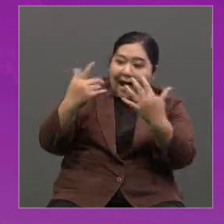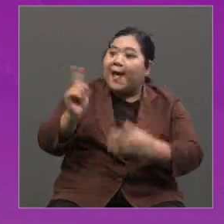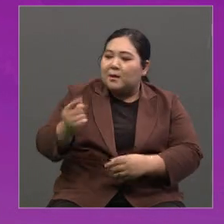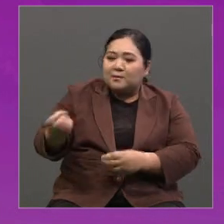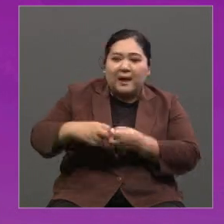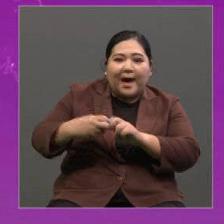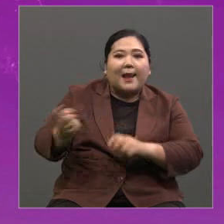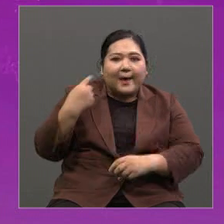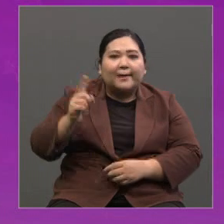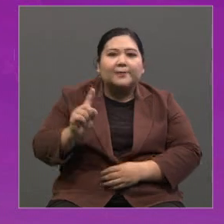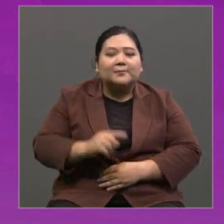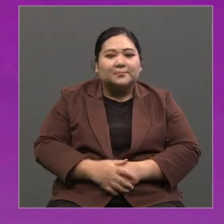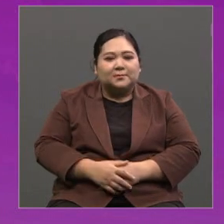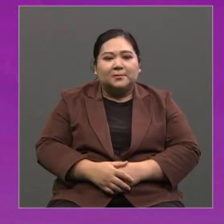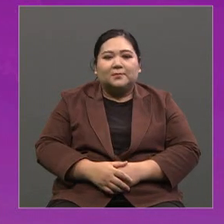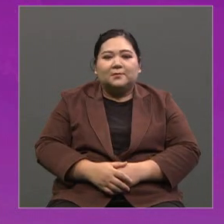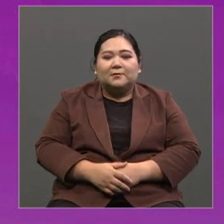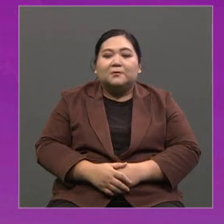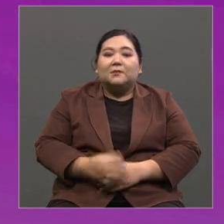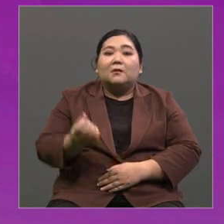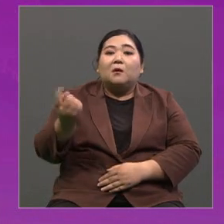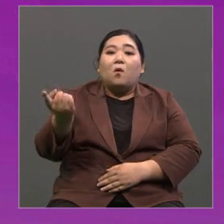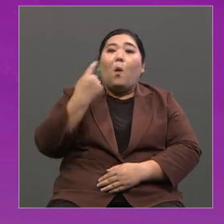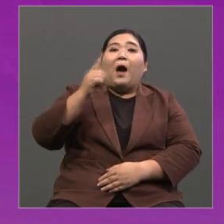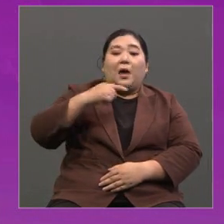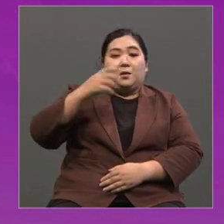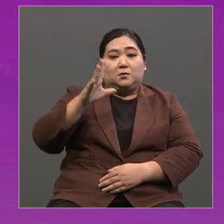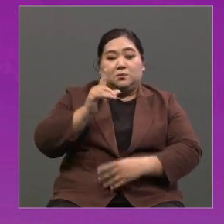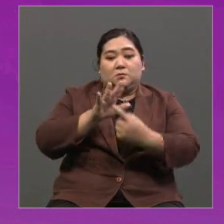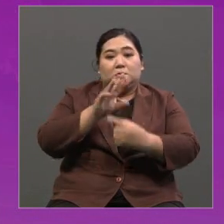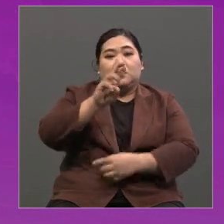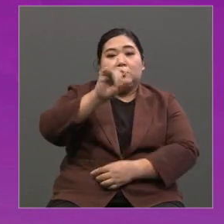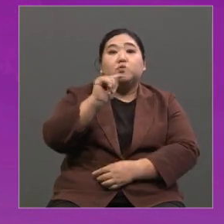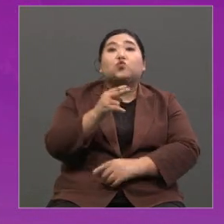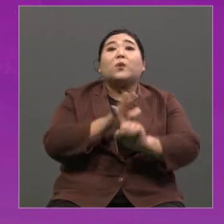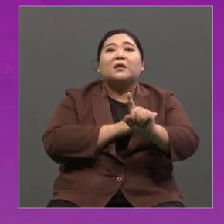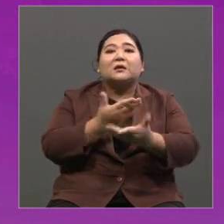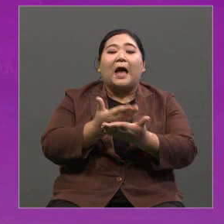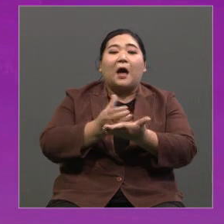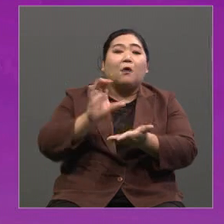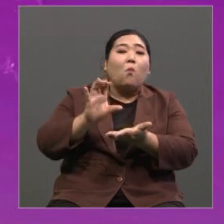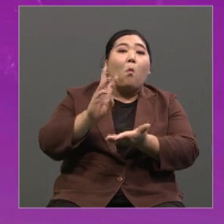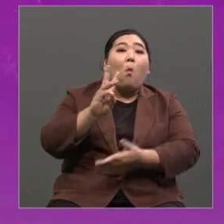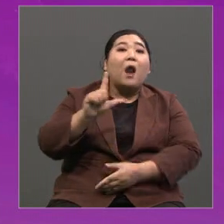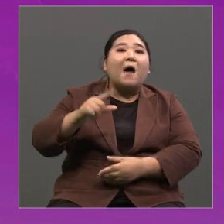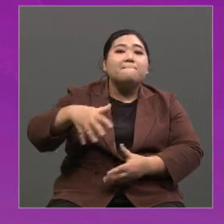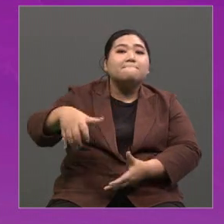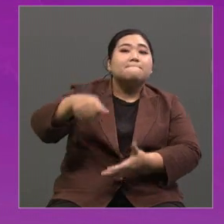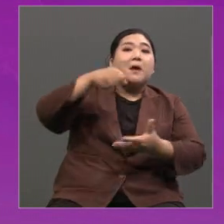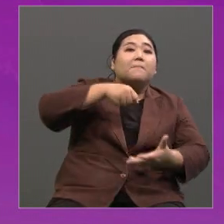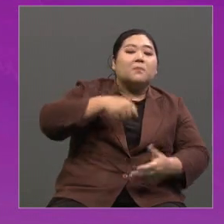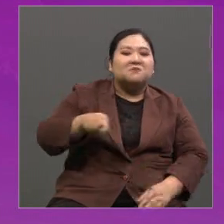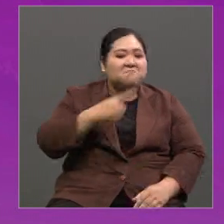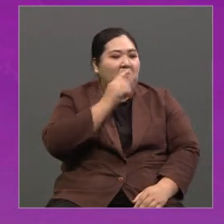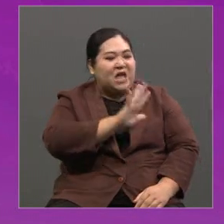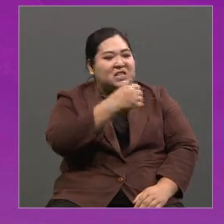กระแสมันจะยาวโดยเฉพาะเงินที่เขาบอกว่าไปรับมาจากสารวัตรซัวที่คุณจะได้บอกว่า 6ล้านบาทแต่ถ้านายตั้มบอกว่ามันมีมาก